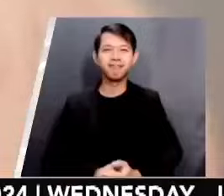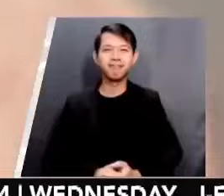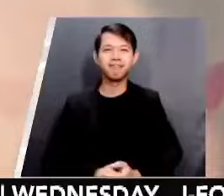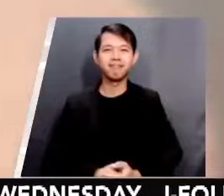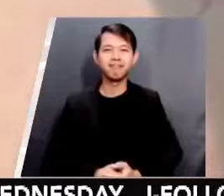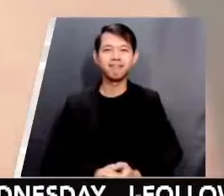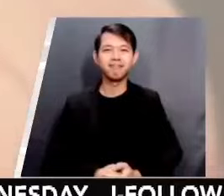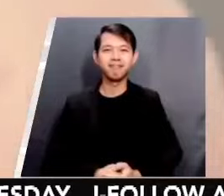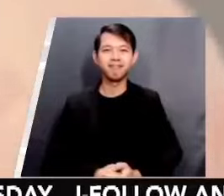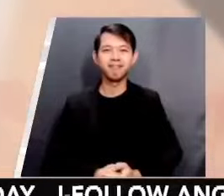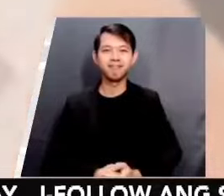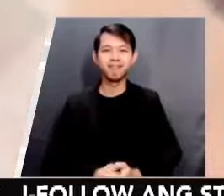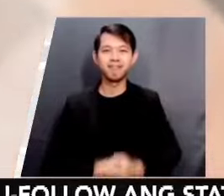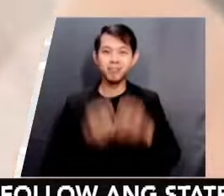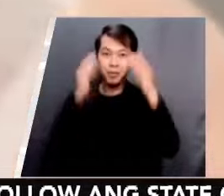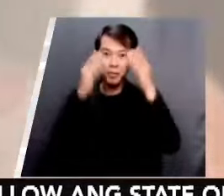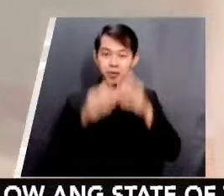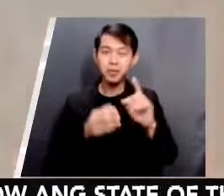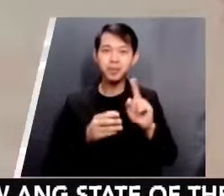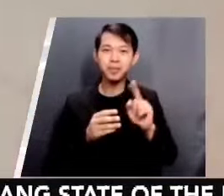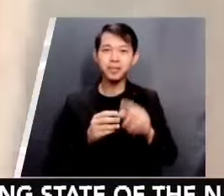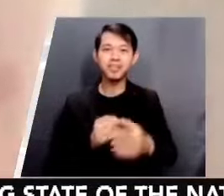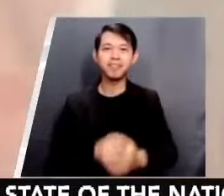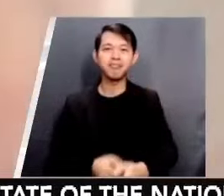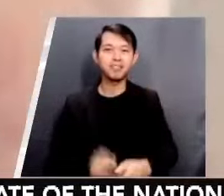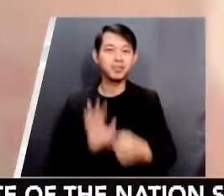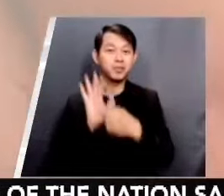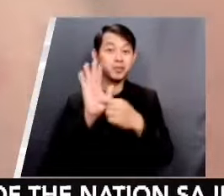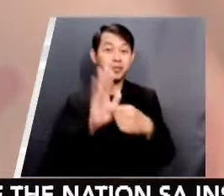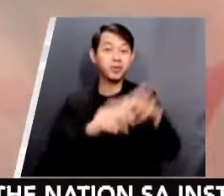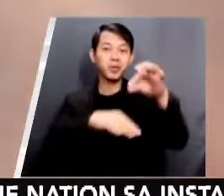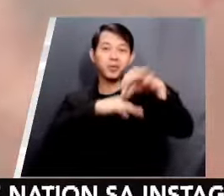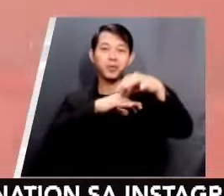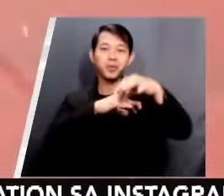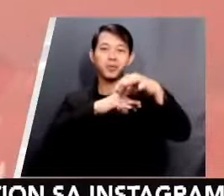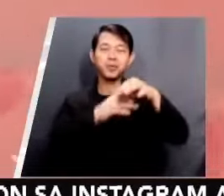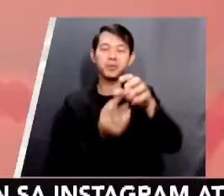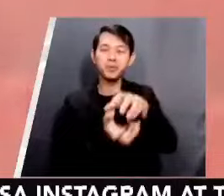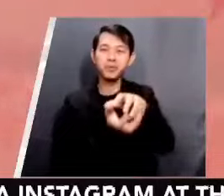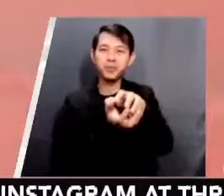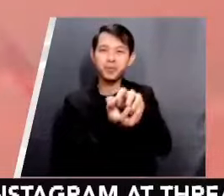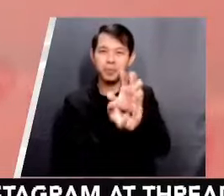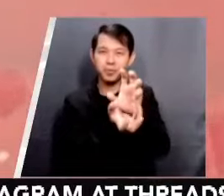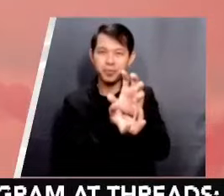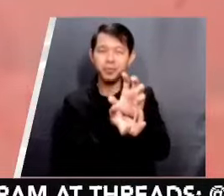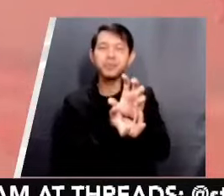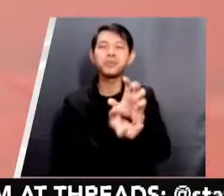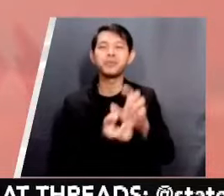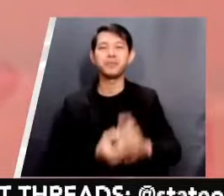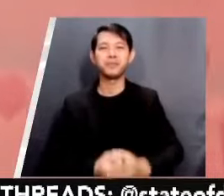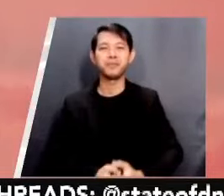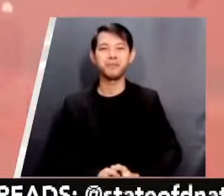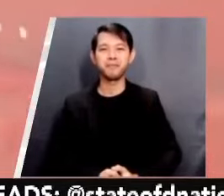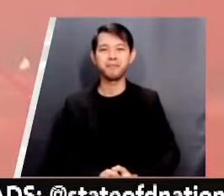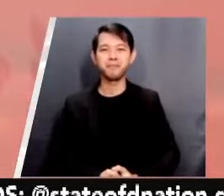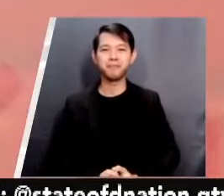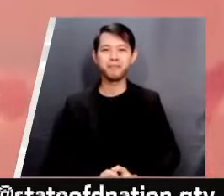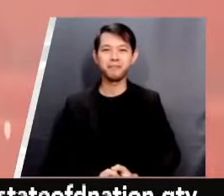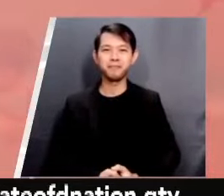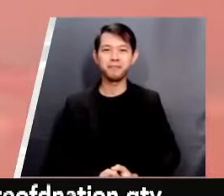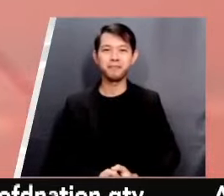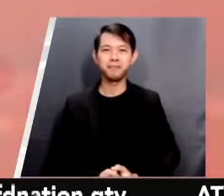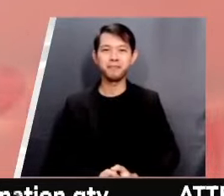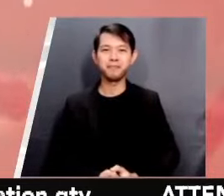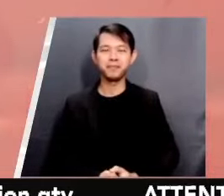Nag-focus nga sa tagos hanggang butong kilig ng nag-iisang pinagpala sa ganda, ang may pinakamahabang buhok na si